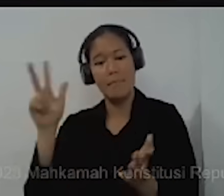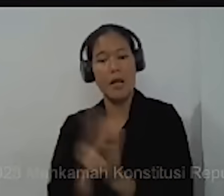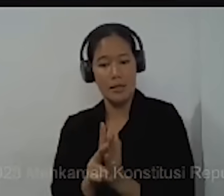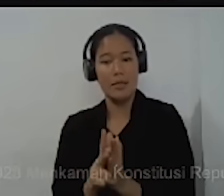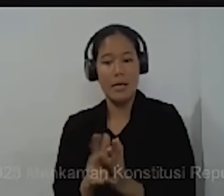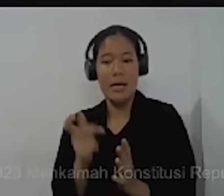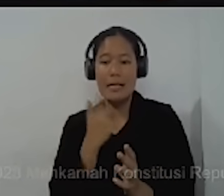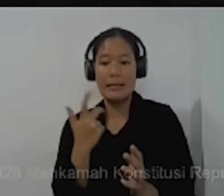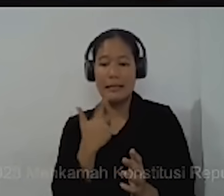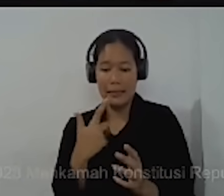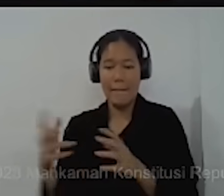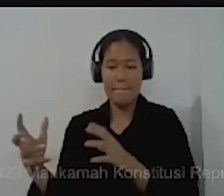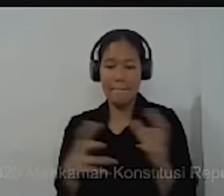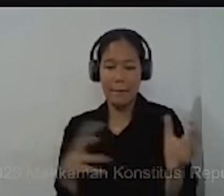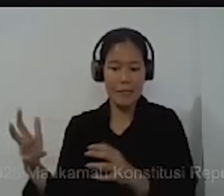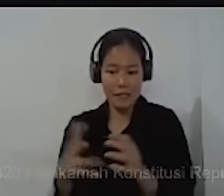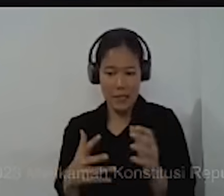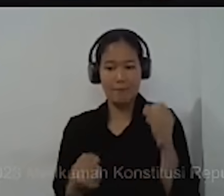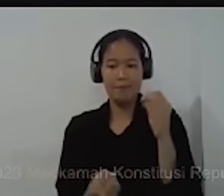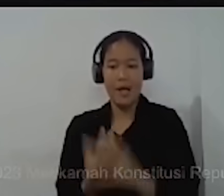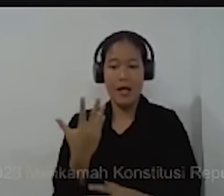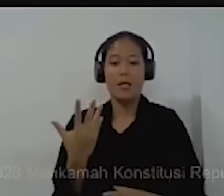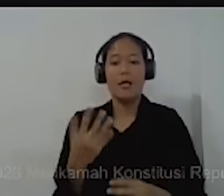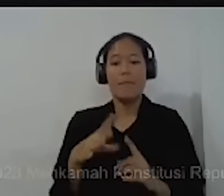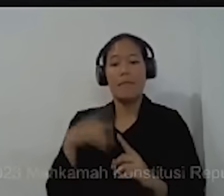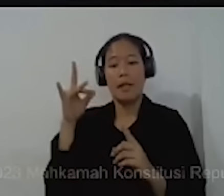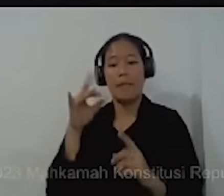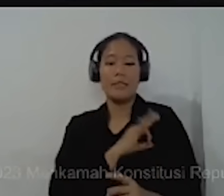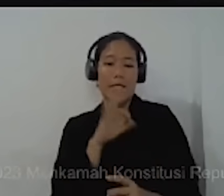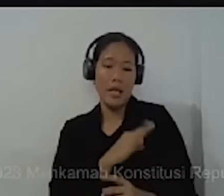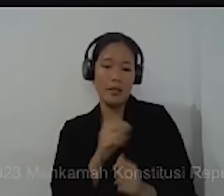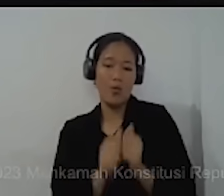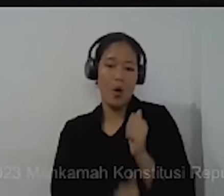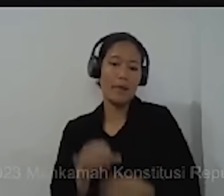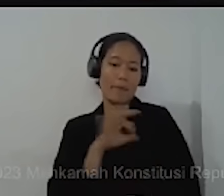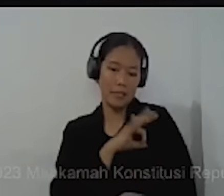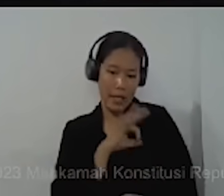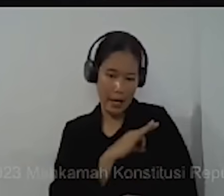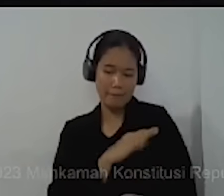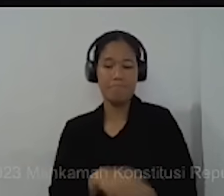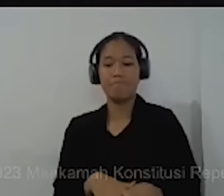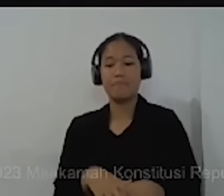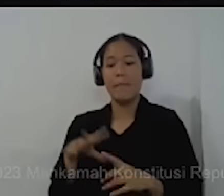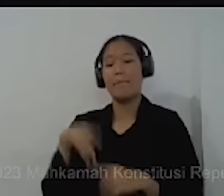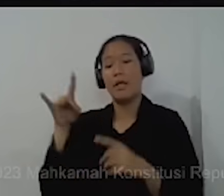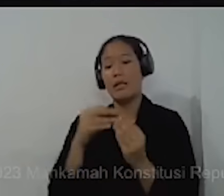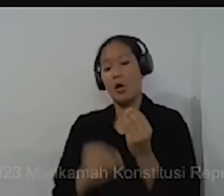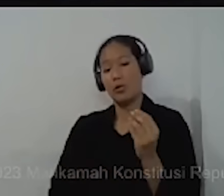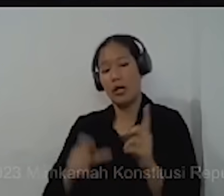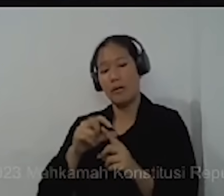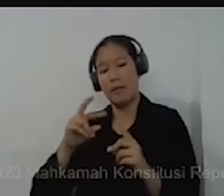keputusan dalam perkara perselisihan hasil pemilihan Presiden dan Wakil Presiden pemilihan anggota